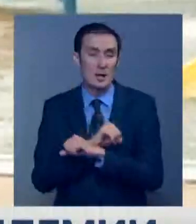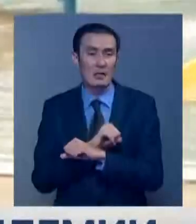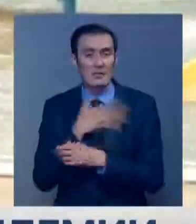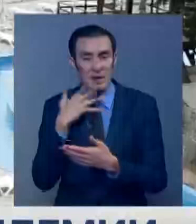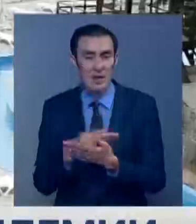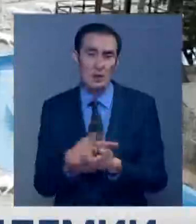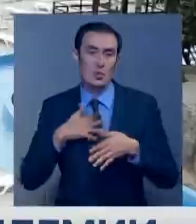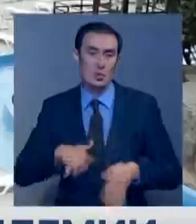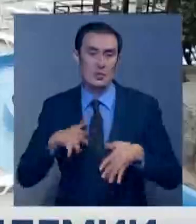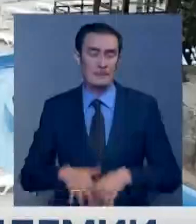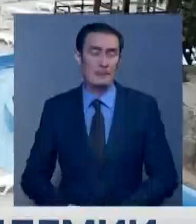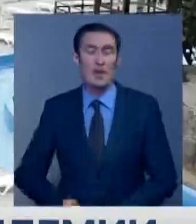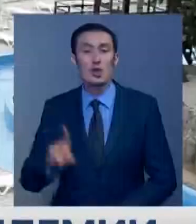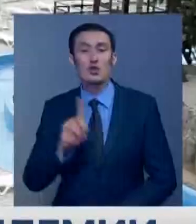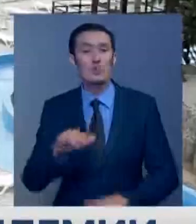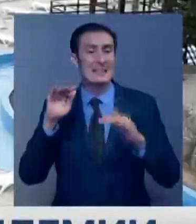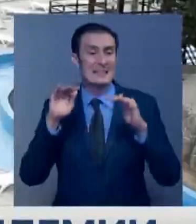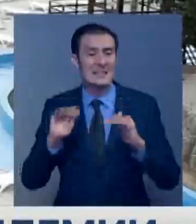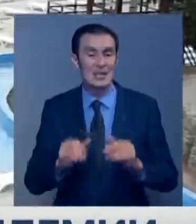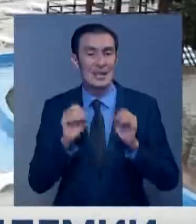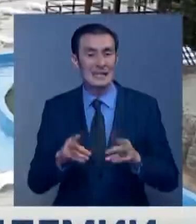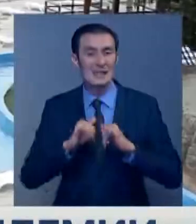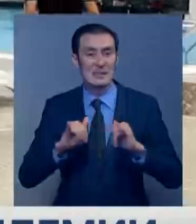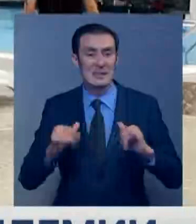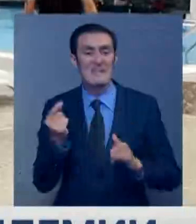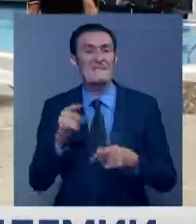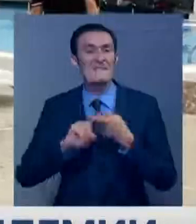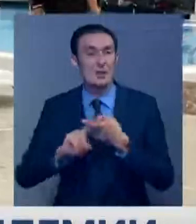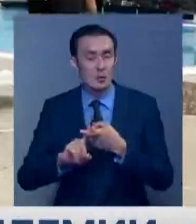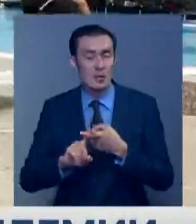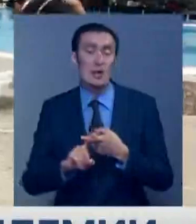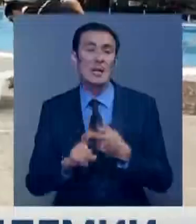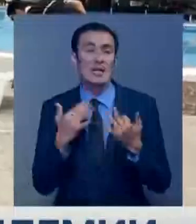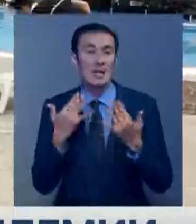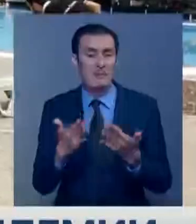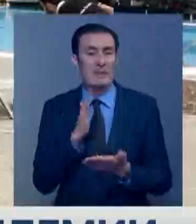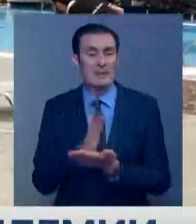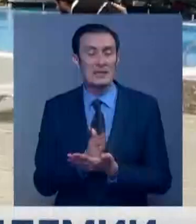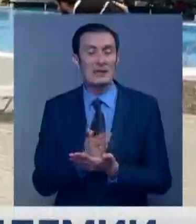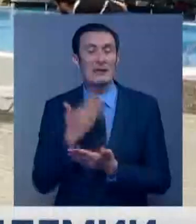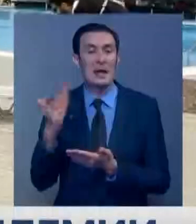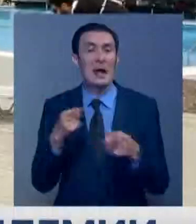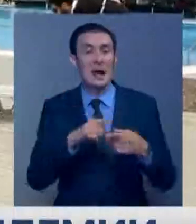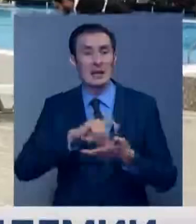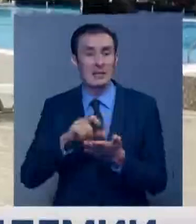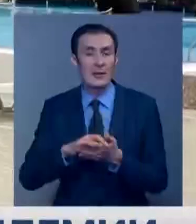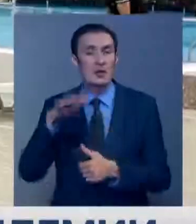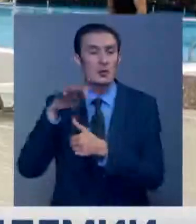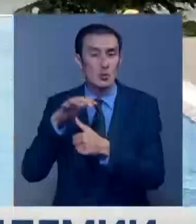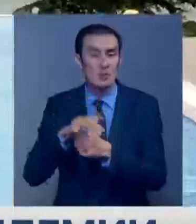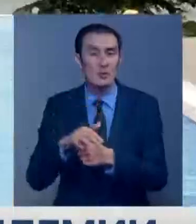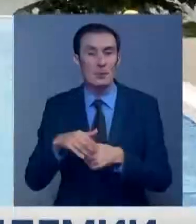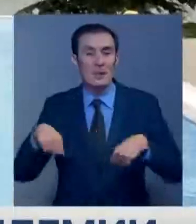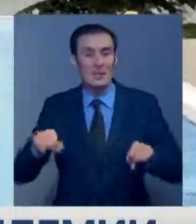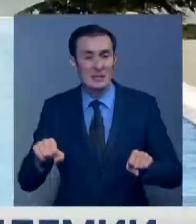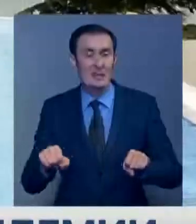в Грузии. Чтобы снизить риск распространения коронавируса, ряд требований существует и для арендодателей шезлонгов, зонтиков и скутеров,